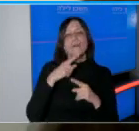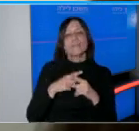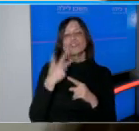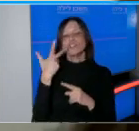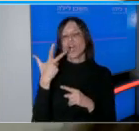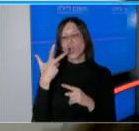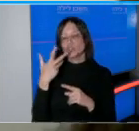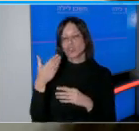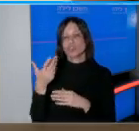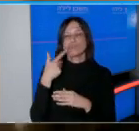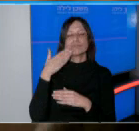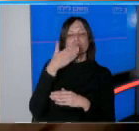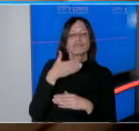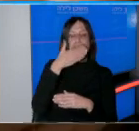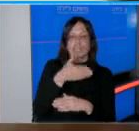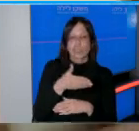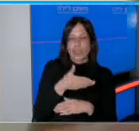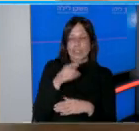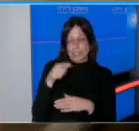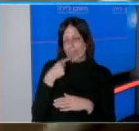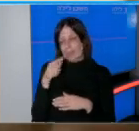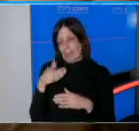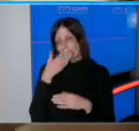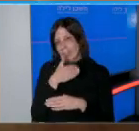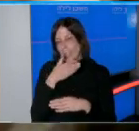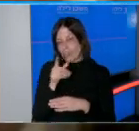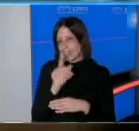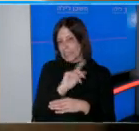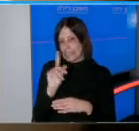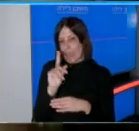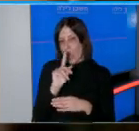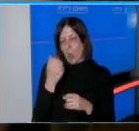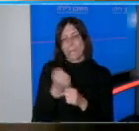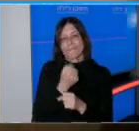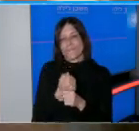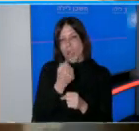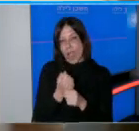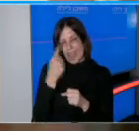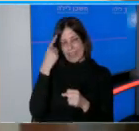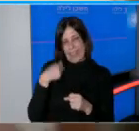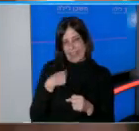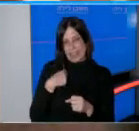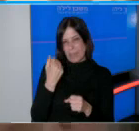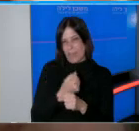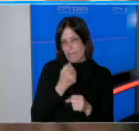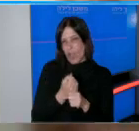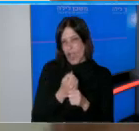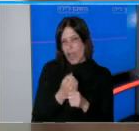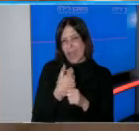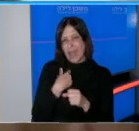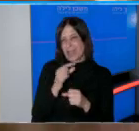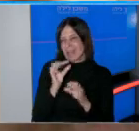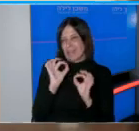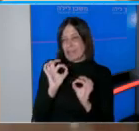בפניות. ואני תמיד אומרת, זה בפניות. זה לא אומר שזה בפועל. לדעתי, בפועל אנחנו מגרדים רק את